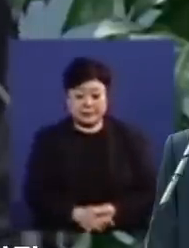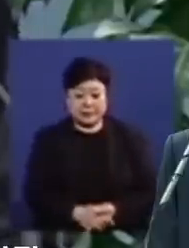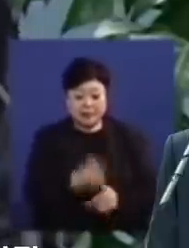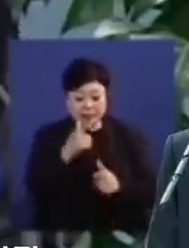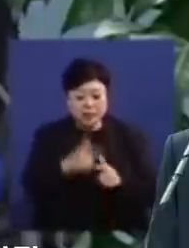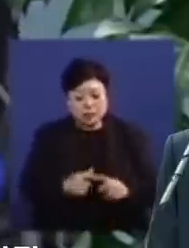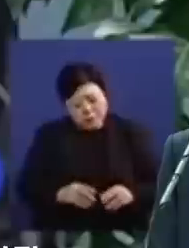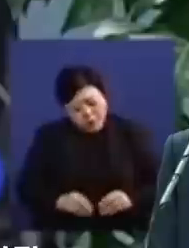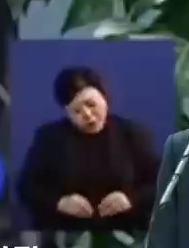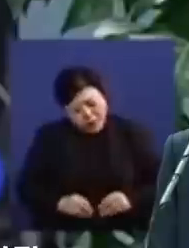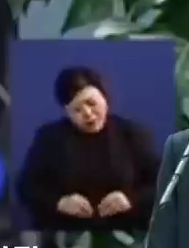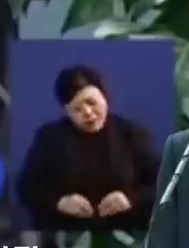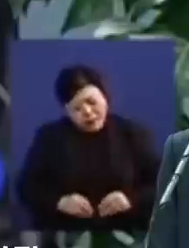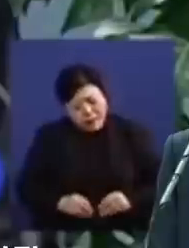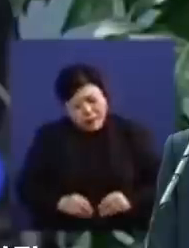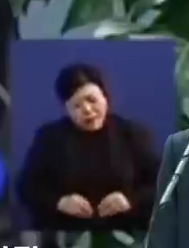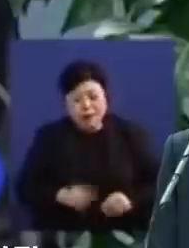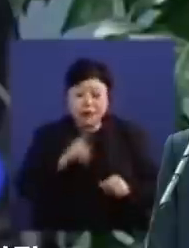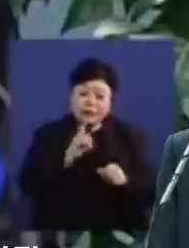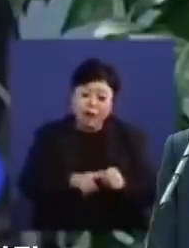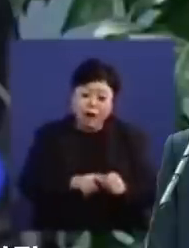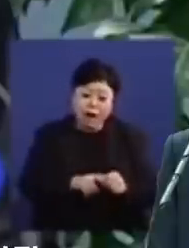예수님 배고픈데 떡을